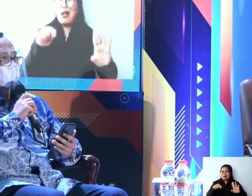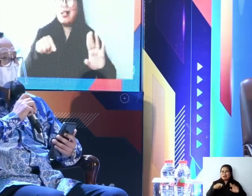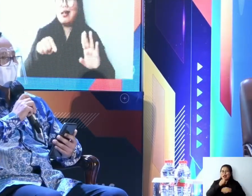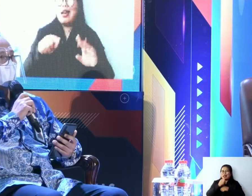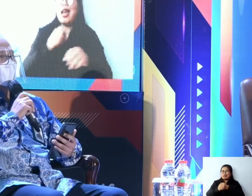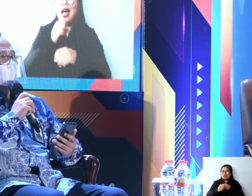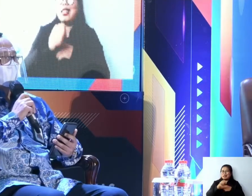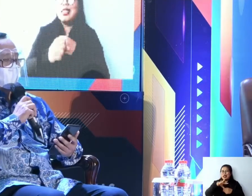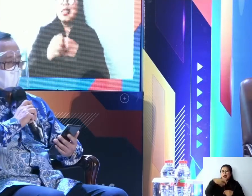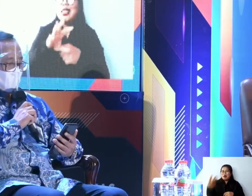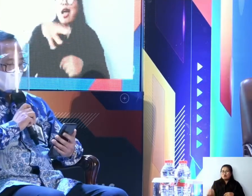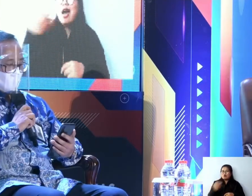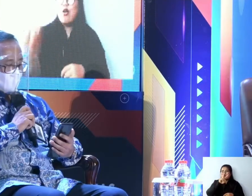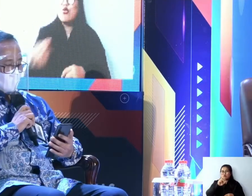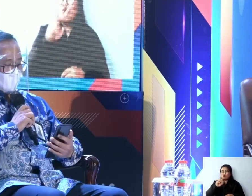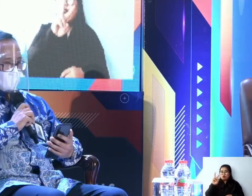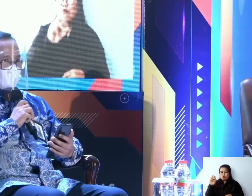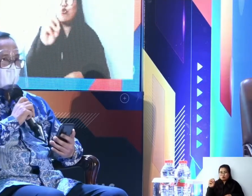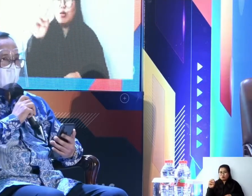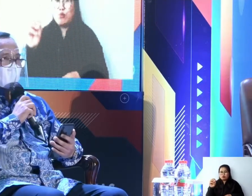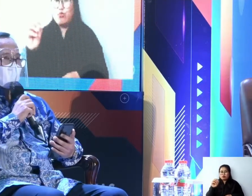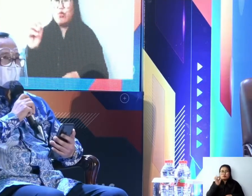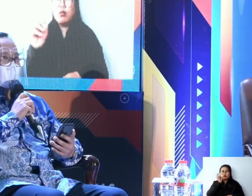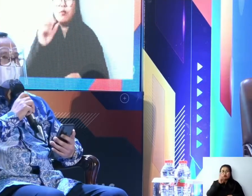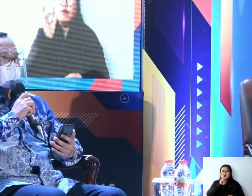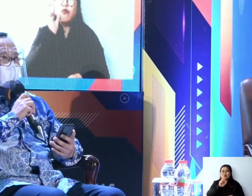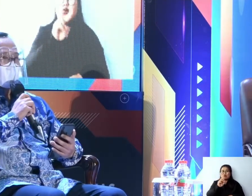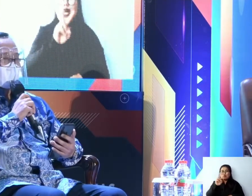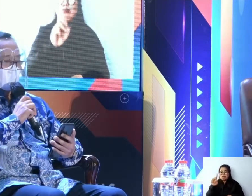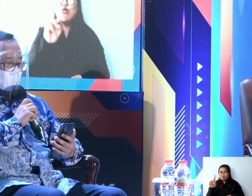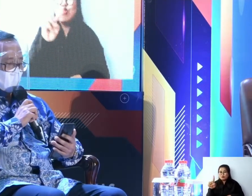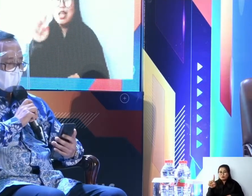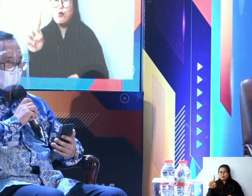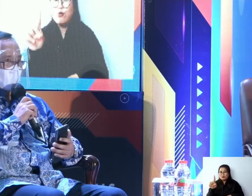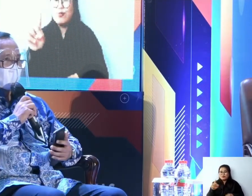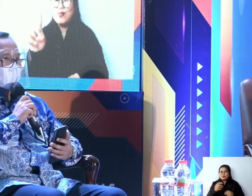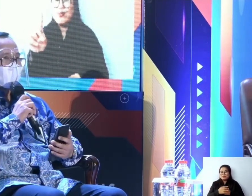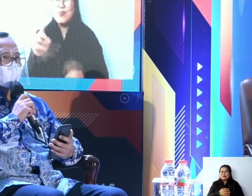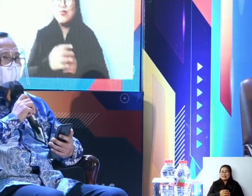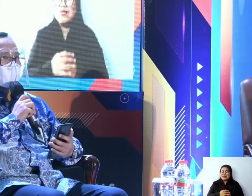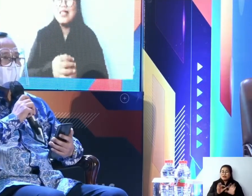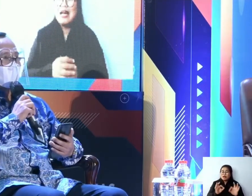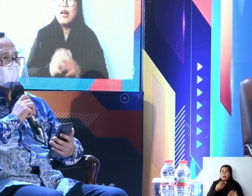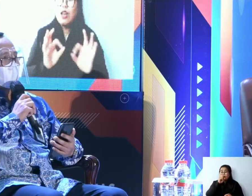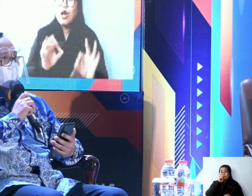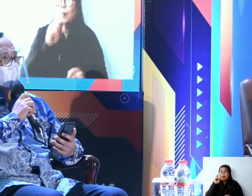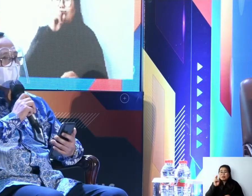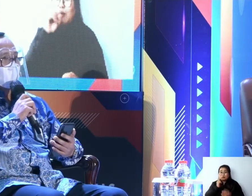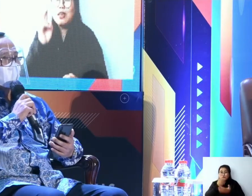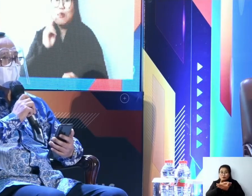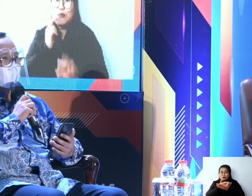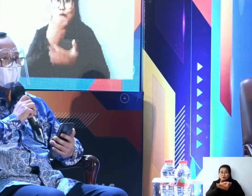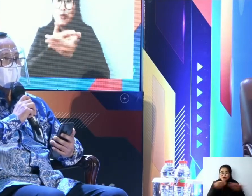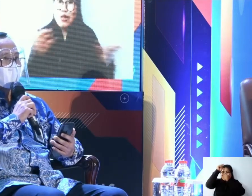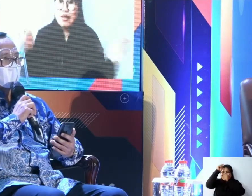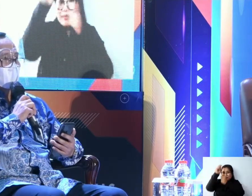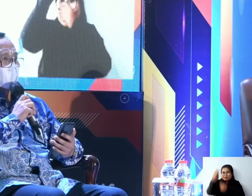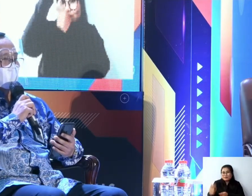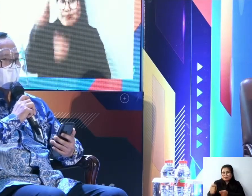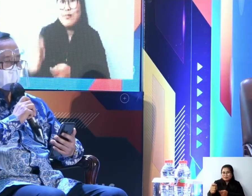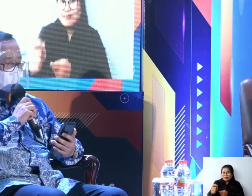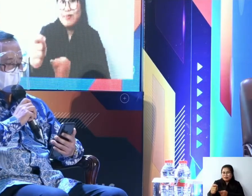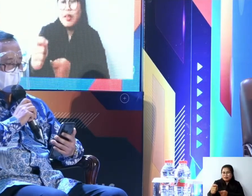2021 nanti hebat Bapak Ibu sekalian yang selalu rumah Ting bahwa penerimaan